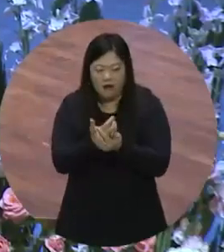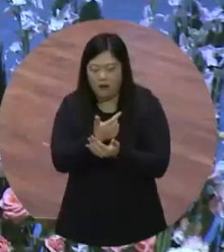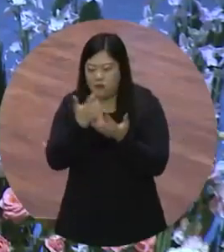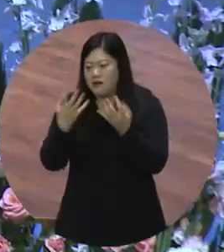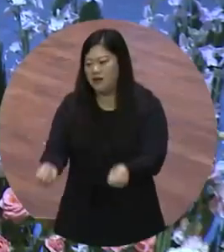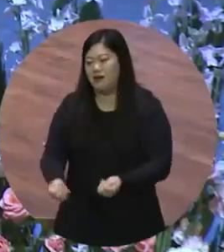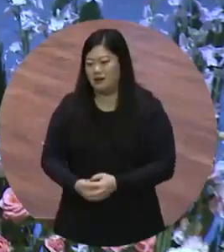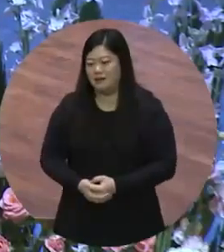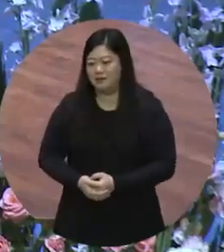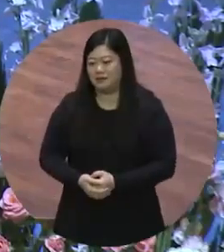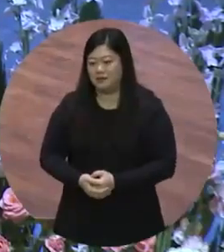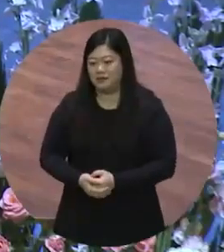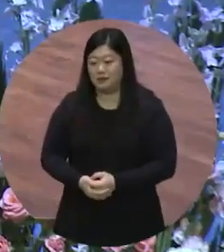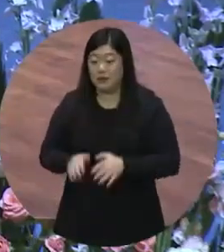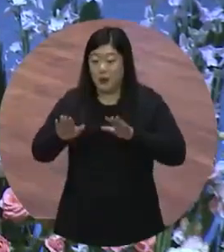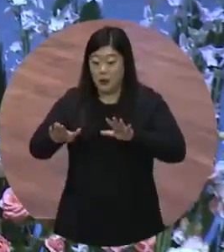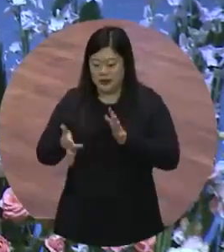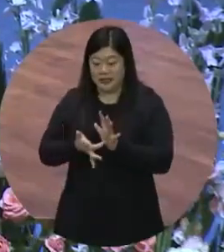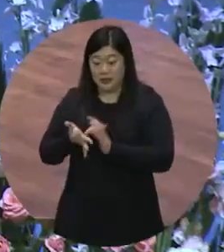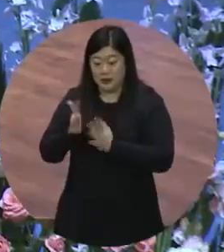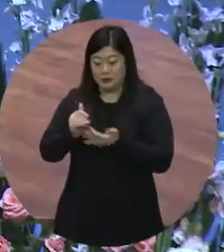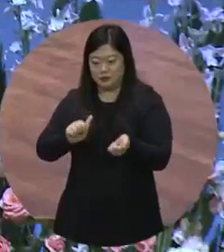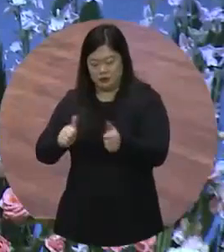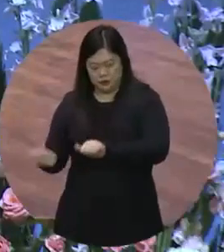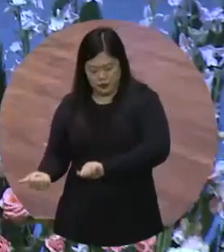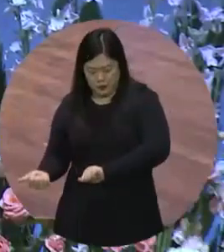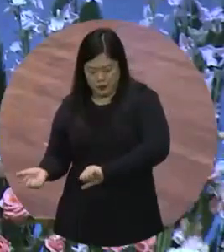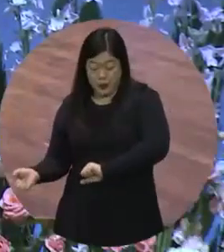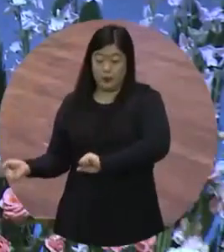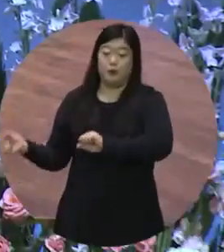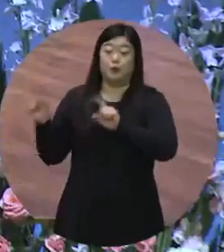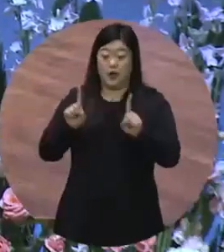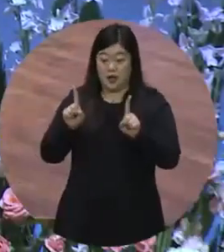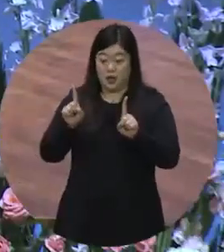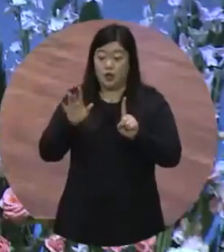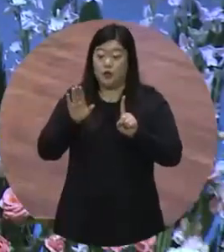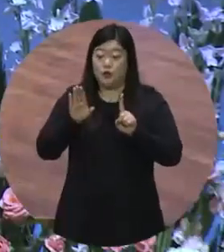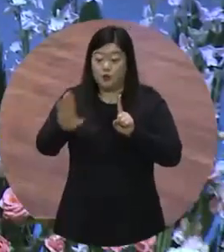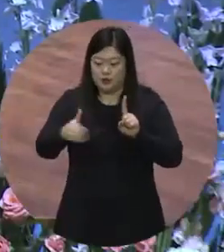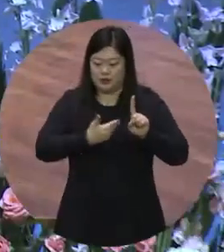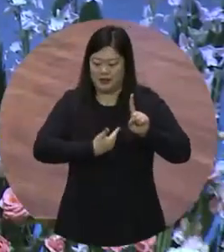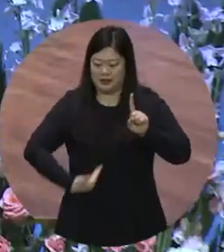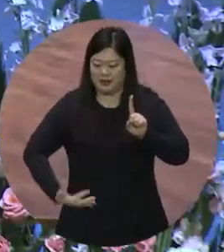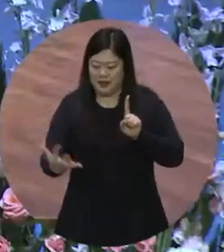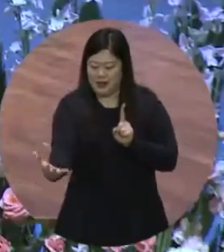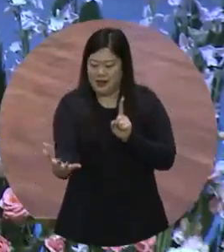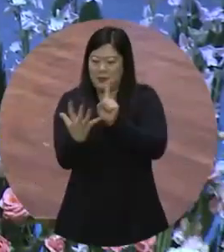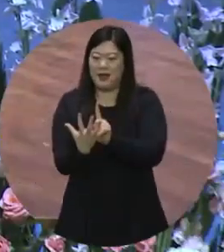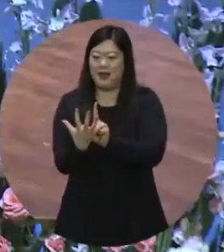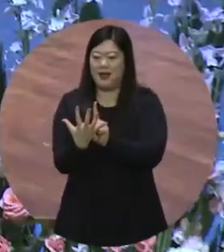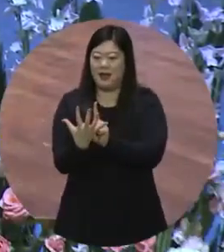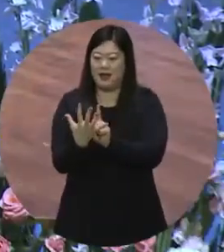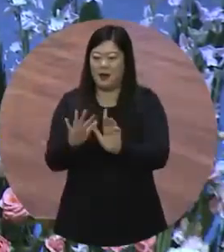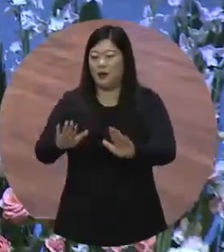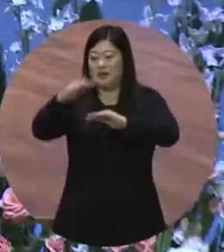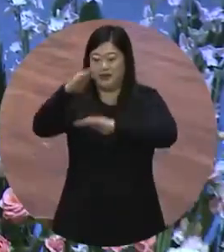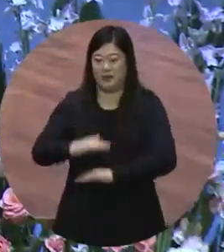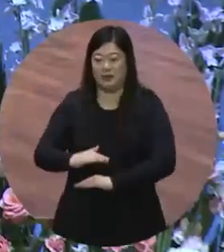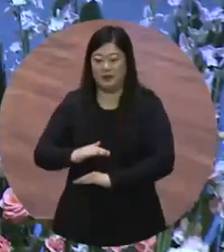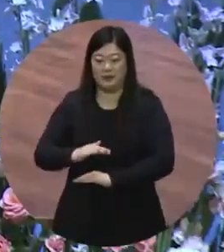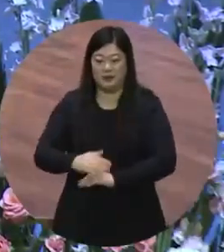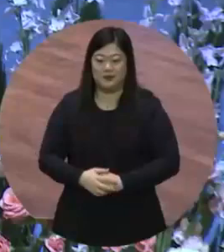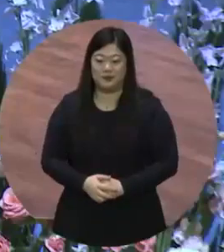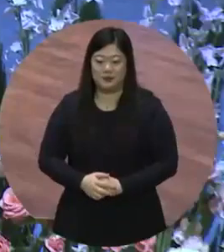예수님이 제자들을 처음 만나는 장면이 나와요. 부활하셔가지고 처음 이 제자들을 만나는 장면에 처음